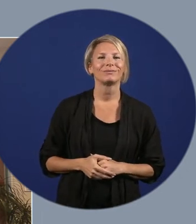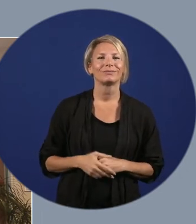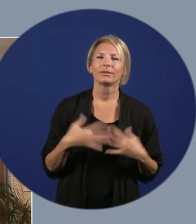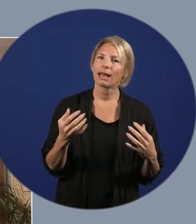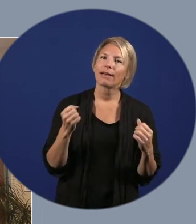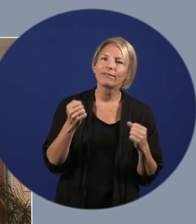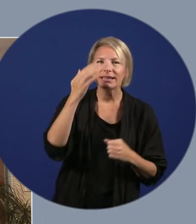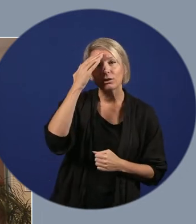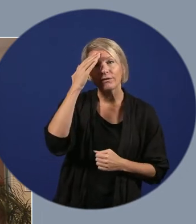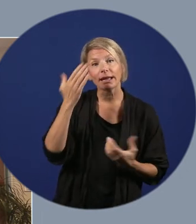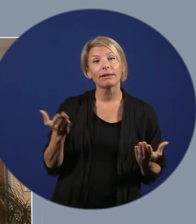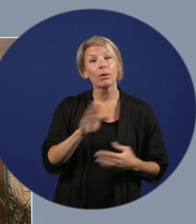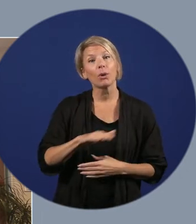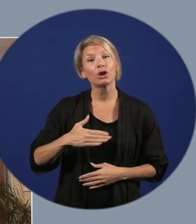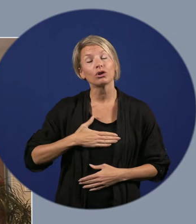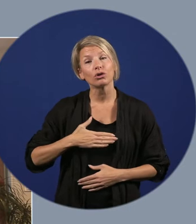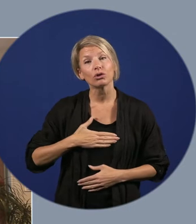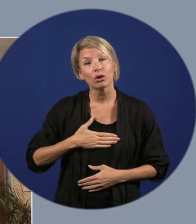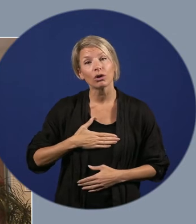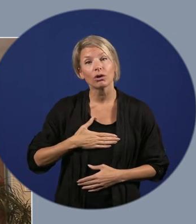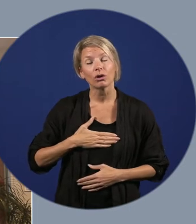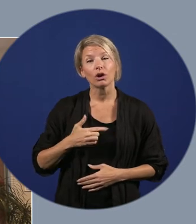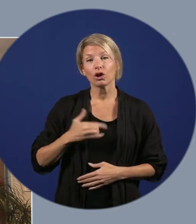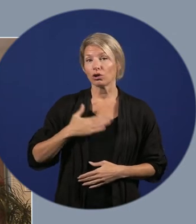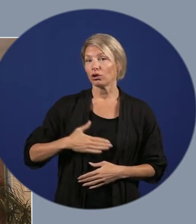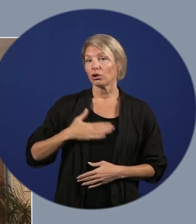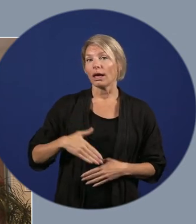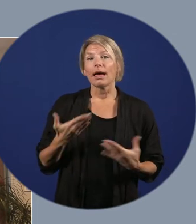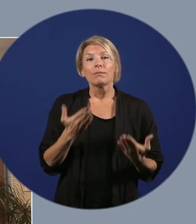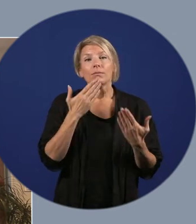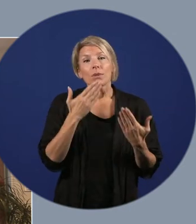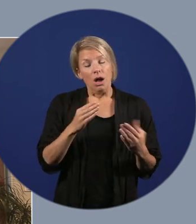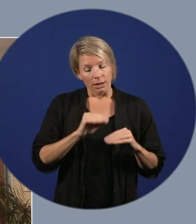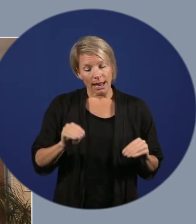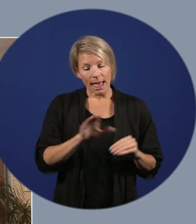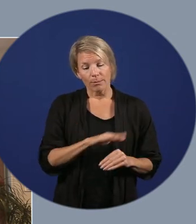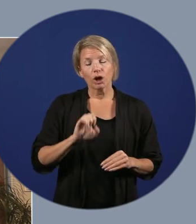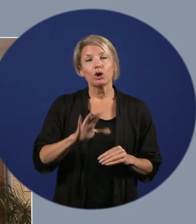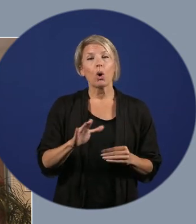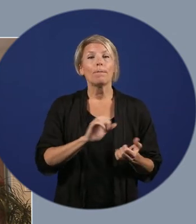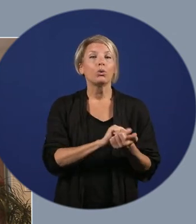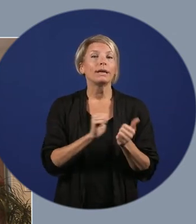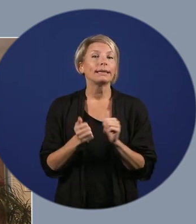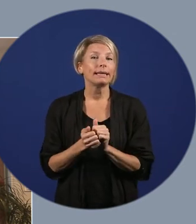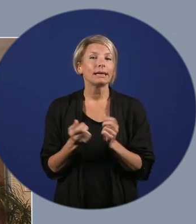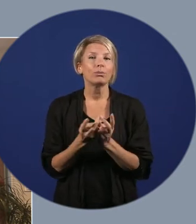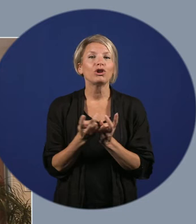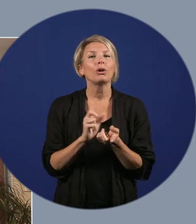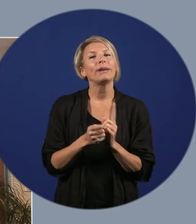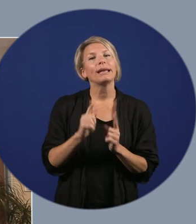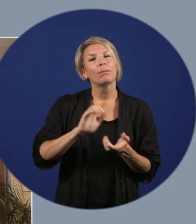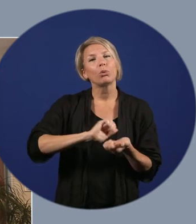Det är viktigt att veta vad barnen tycker. Men jag tycker det är bra att man lär barn om politik så att man är politiskt